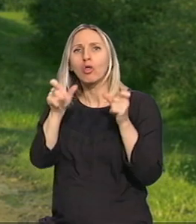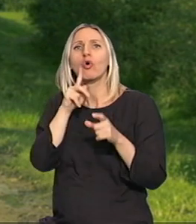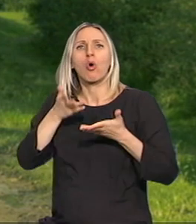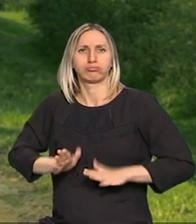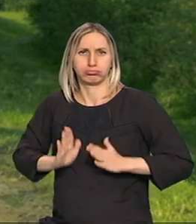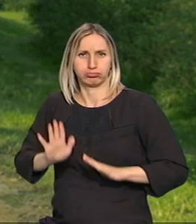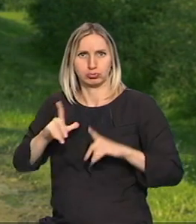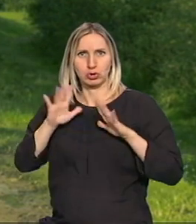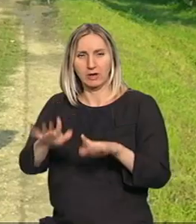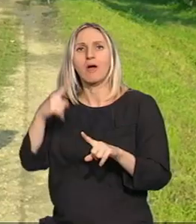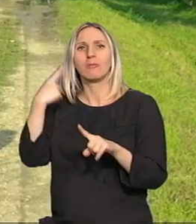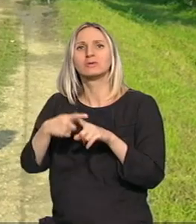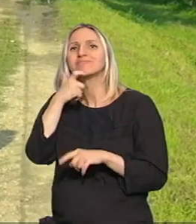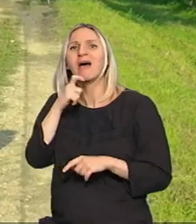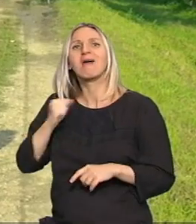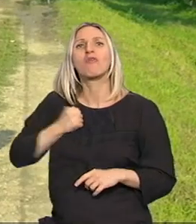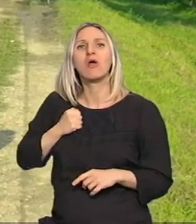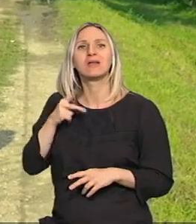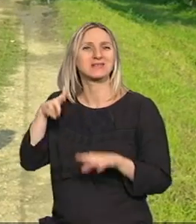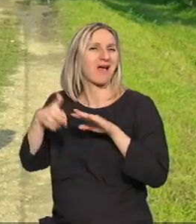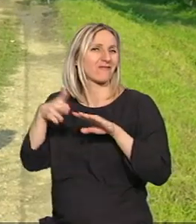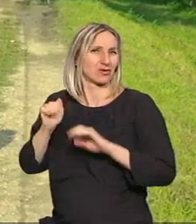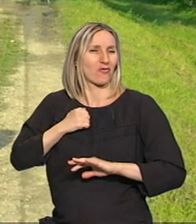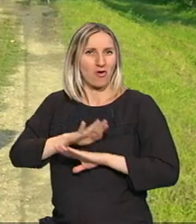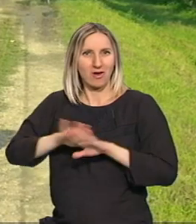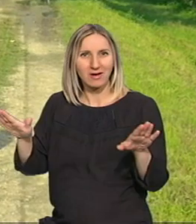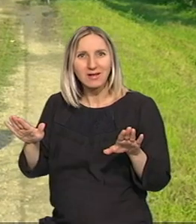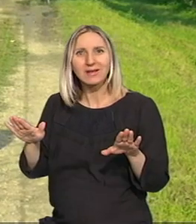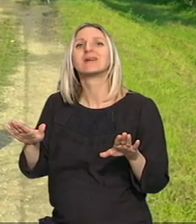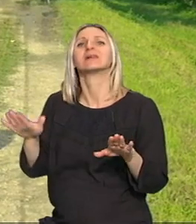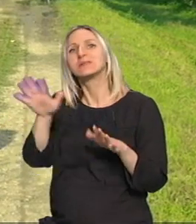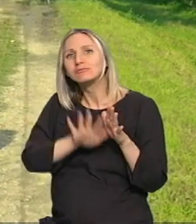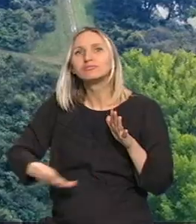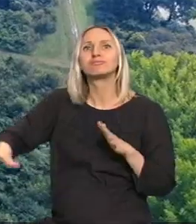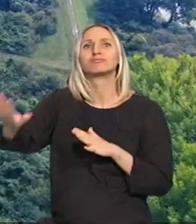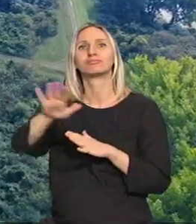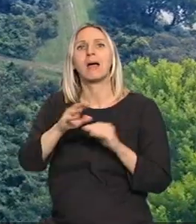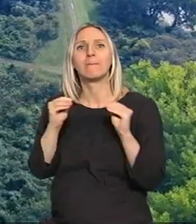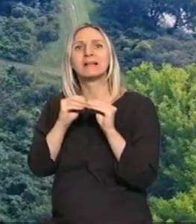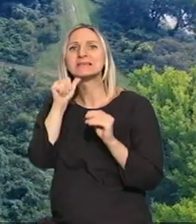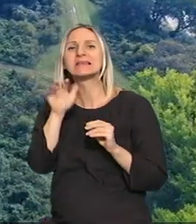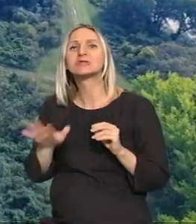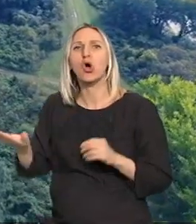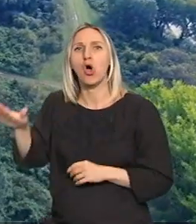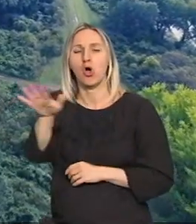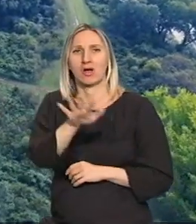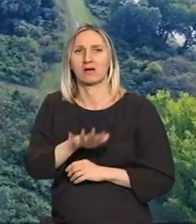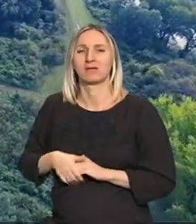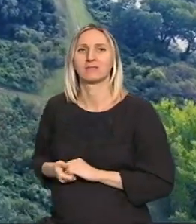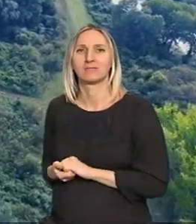i služeni vojnici, legionari sa čitavog područja, čak i Bliskog istoka.